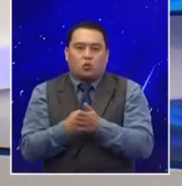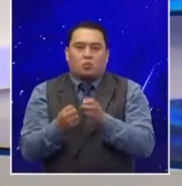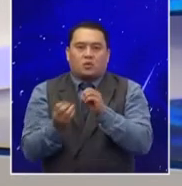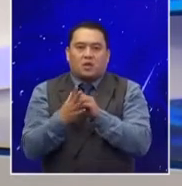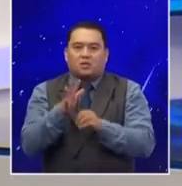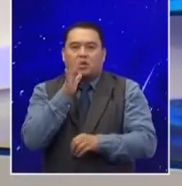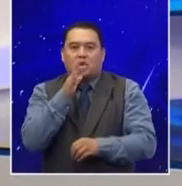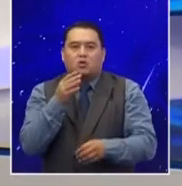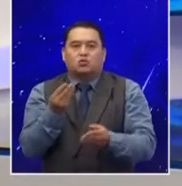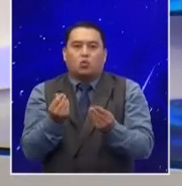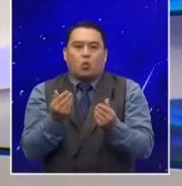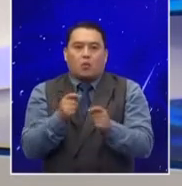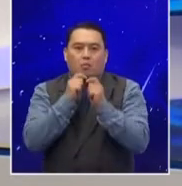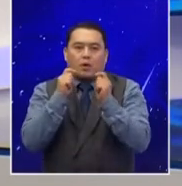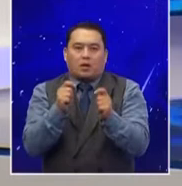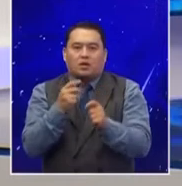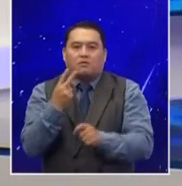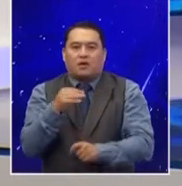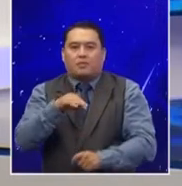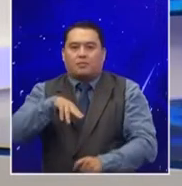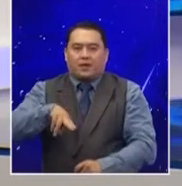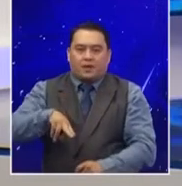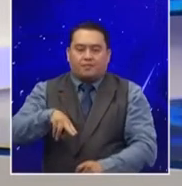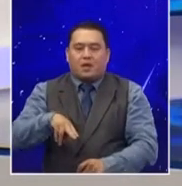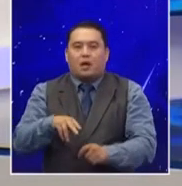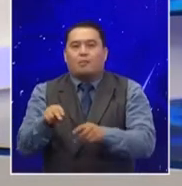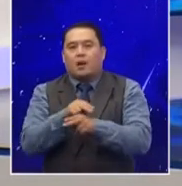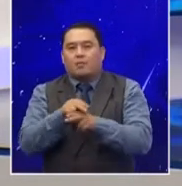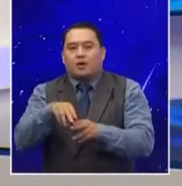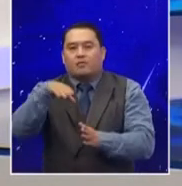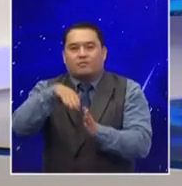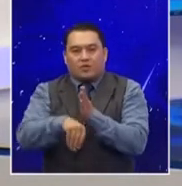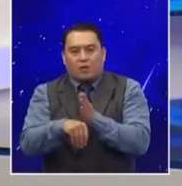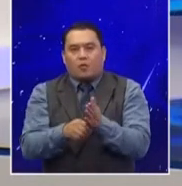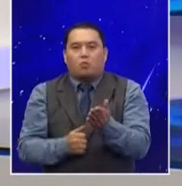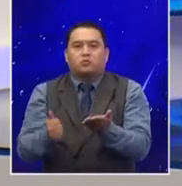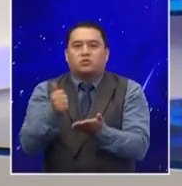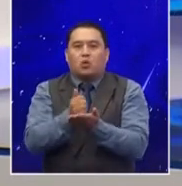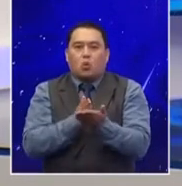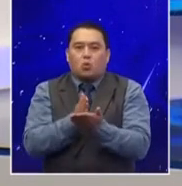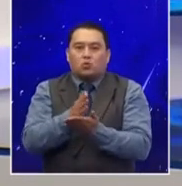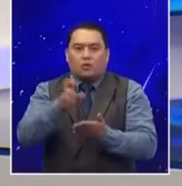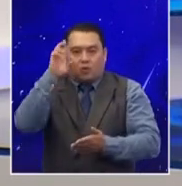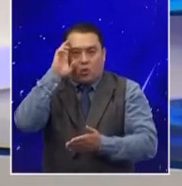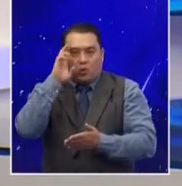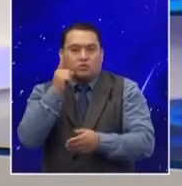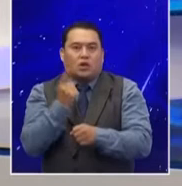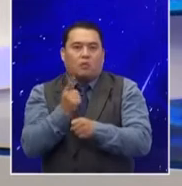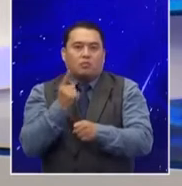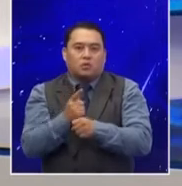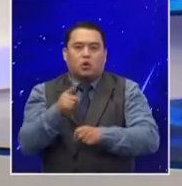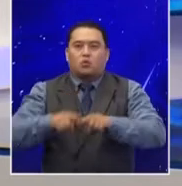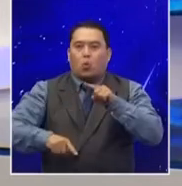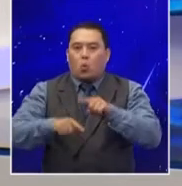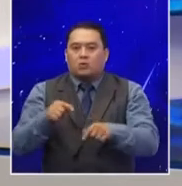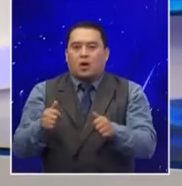лет, если сумма подарка превысит 2 МРП. Поправки были внесены и в кадровую политику. Теперь госслужащим запрещено иметь